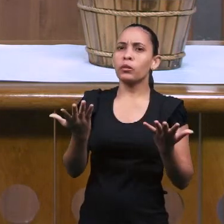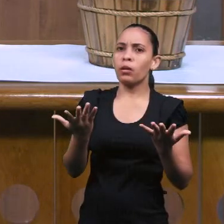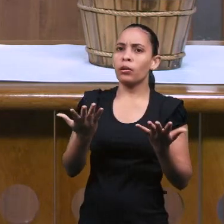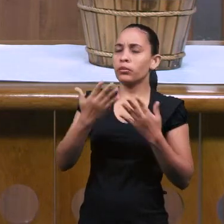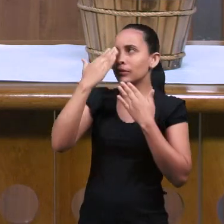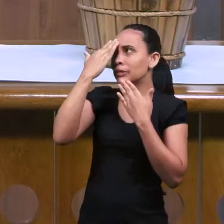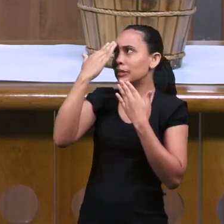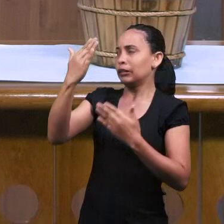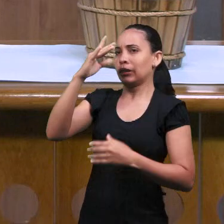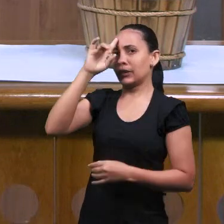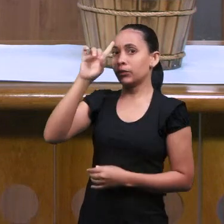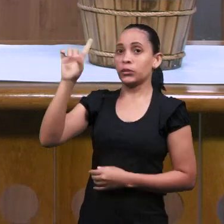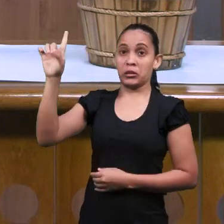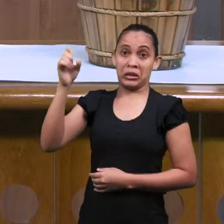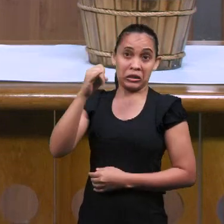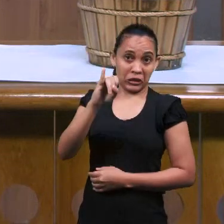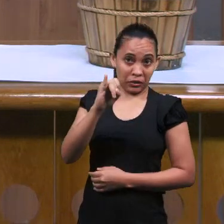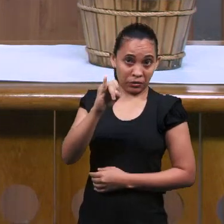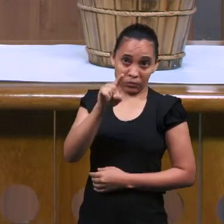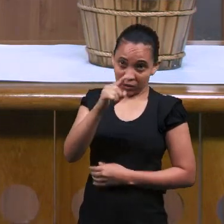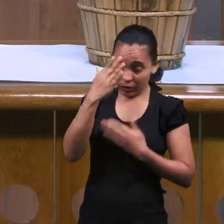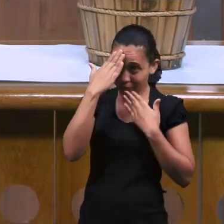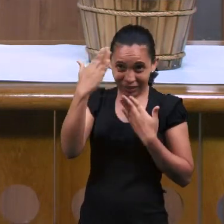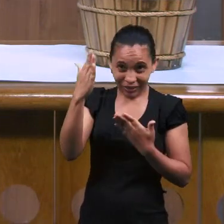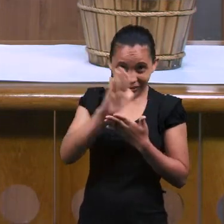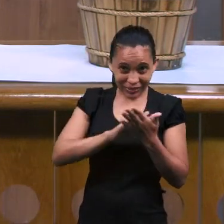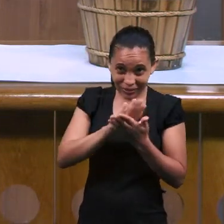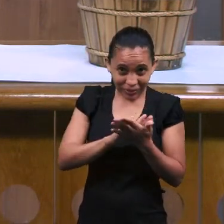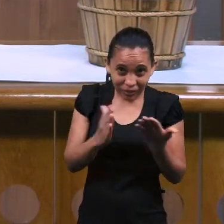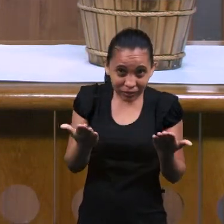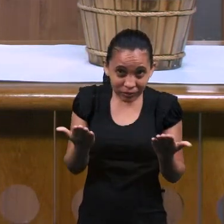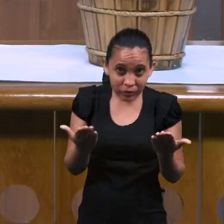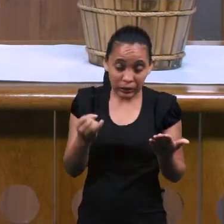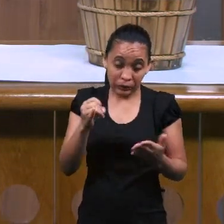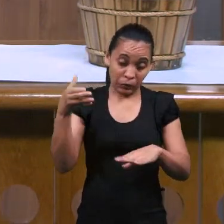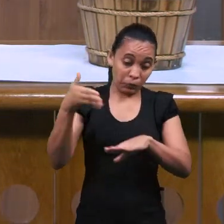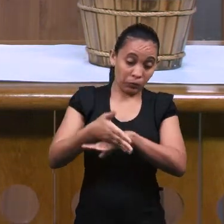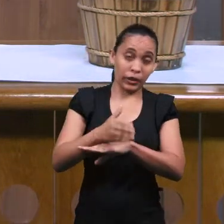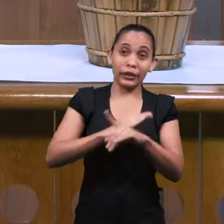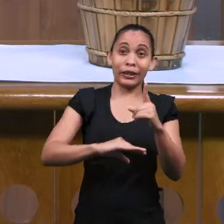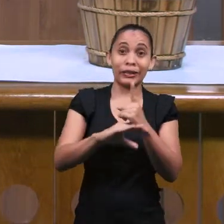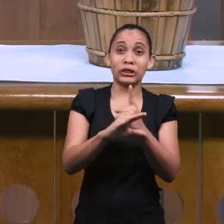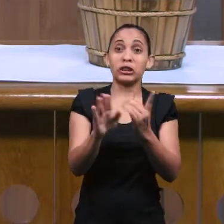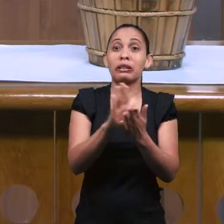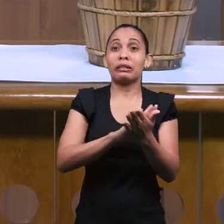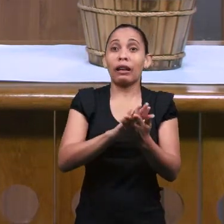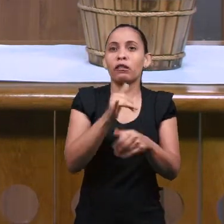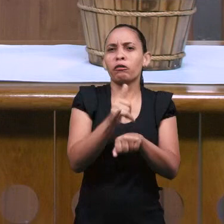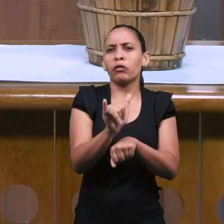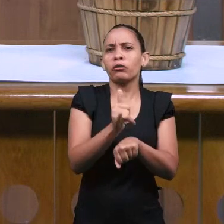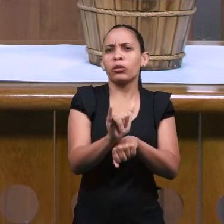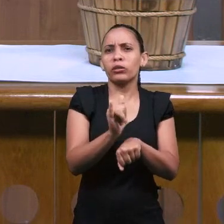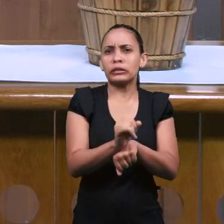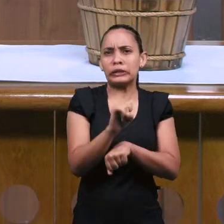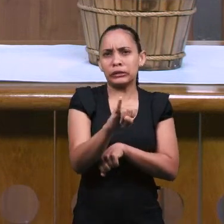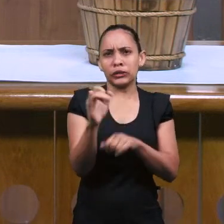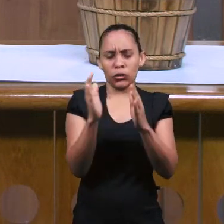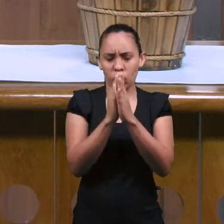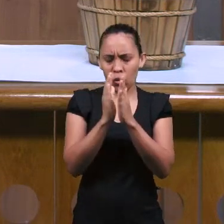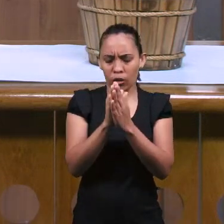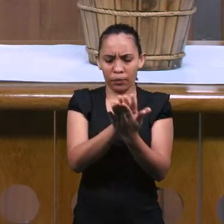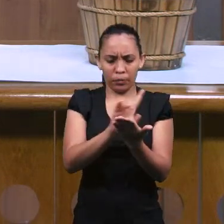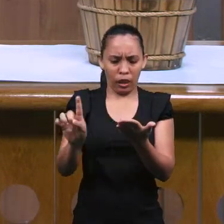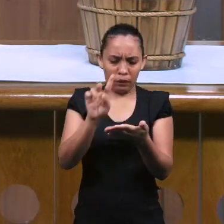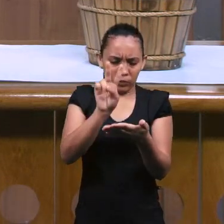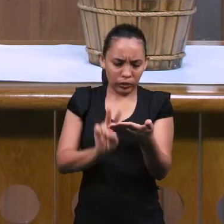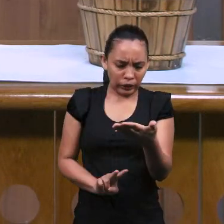ça. S'il n'a aucune valeur, il n'existe pas l'Évangile. Si vous n'allez pas au culte, à l'église, si vous ne louez pas, si vous ne priez pas, vous ne lisez pas